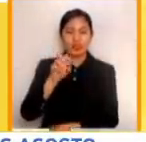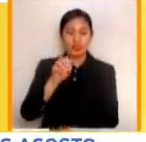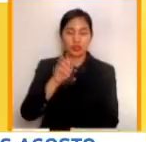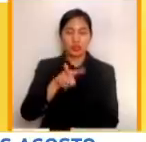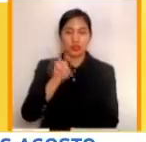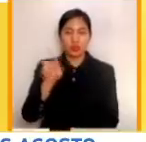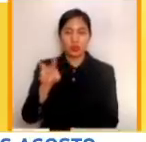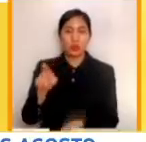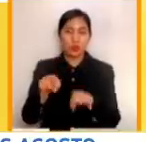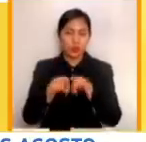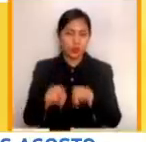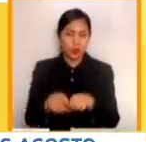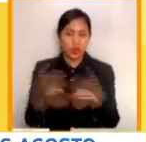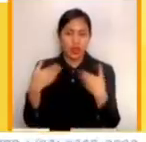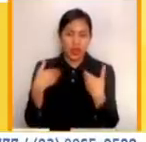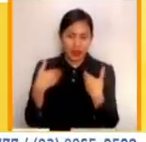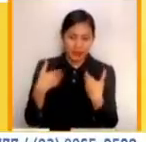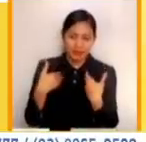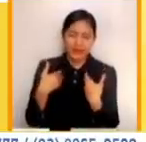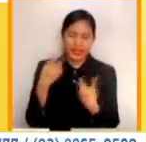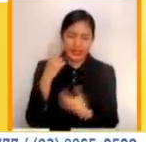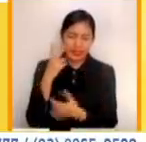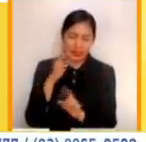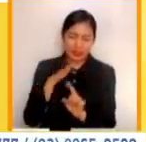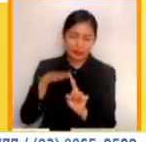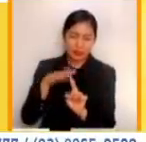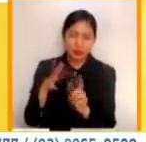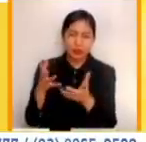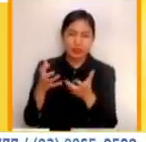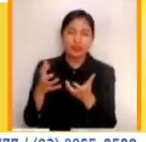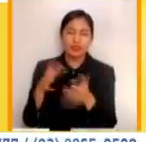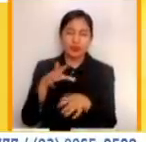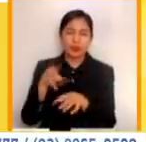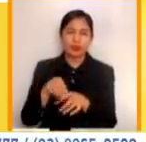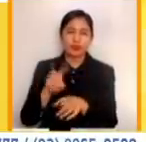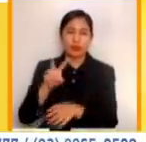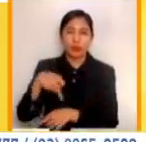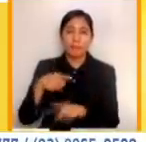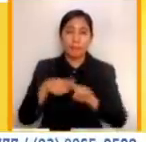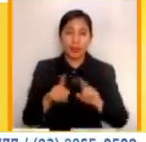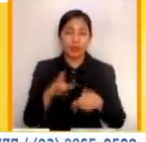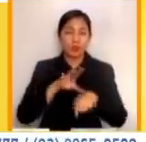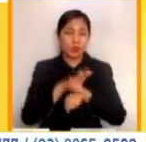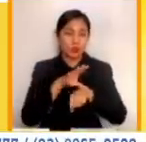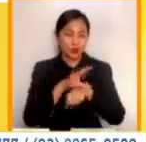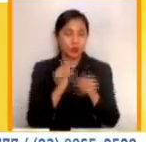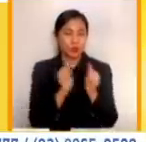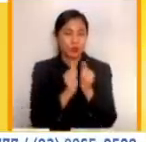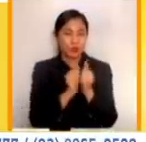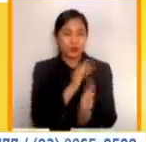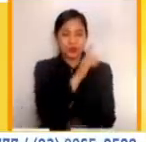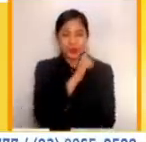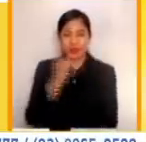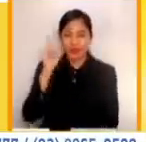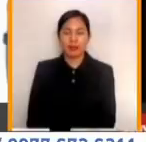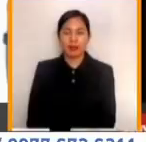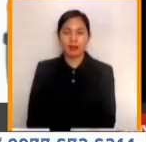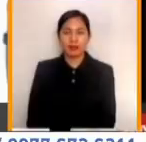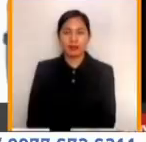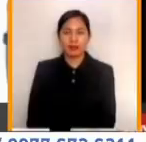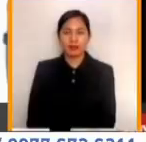kandidato sa pagkabise pero ikukonsulta muna raw nila ito kay Robredo. May unang balita si Sandra